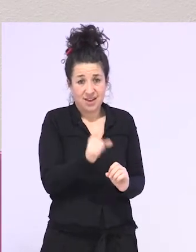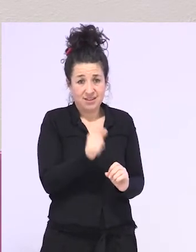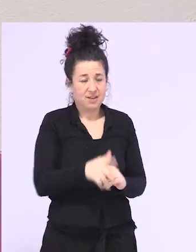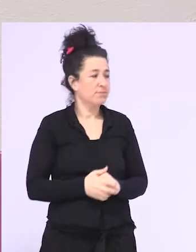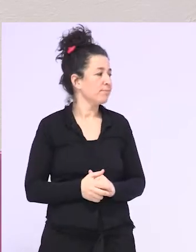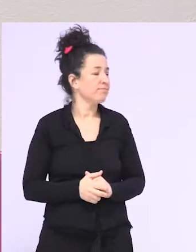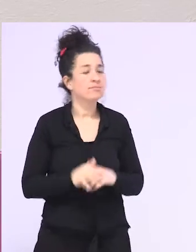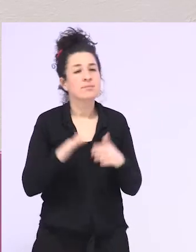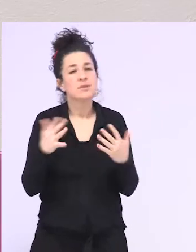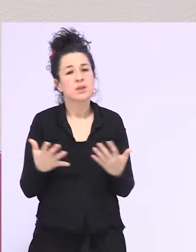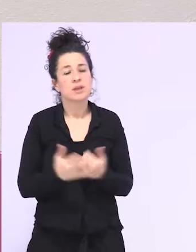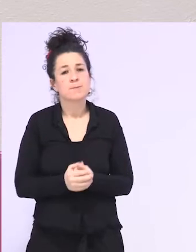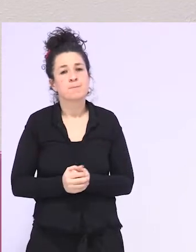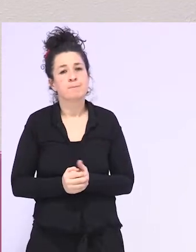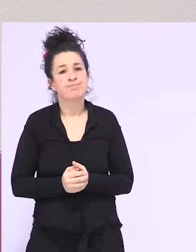Orduan,